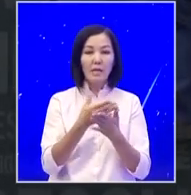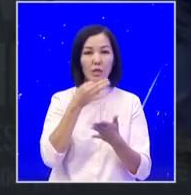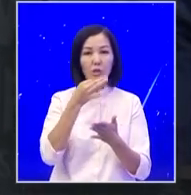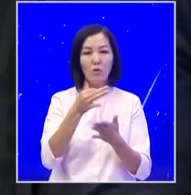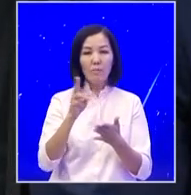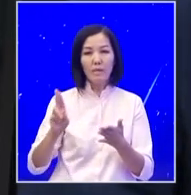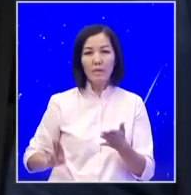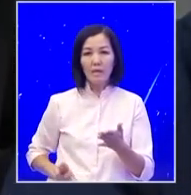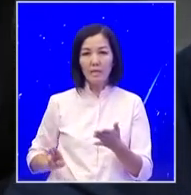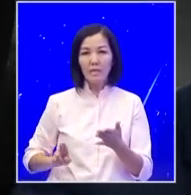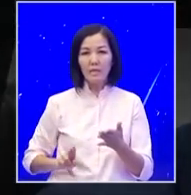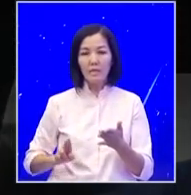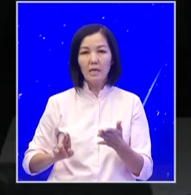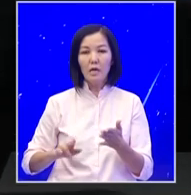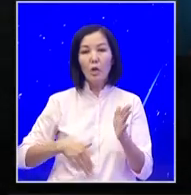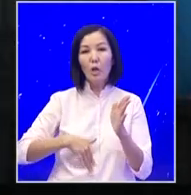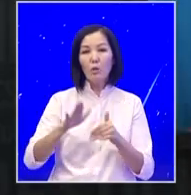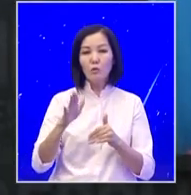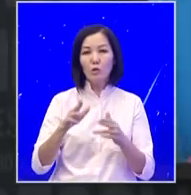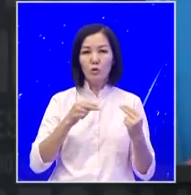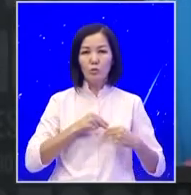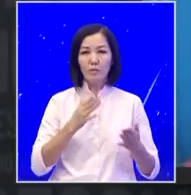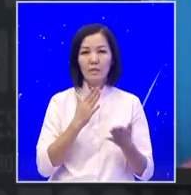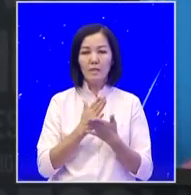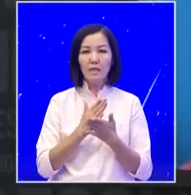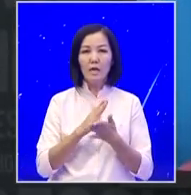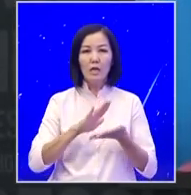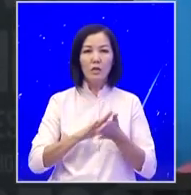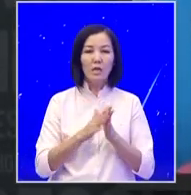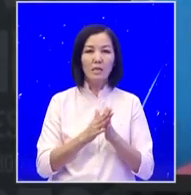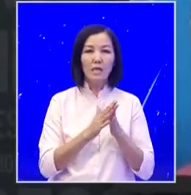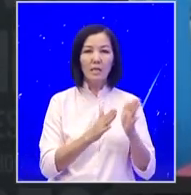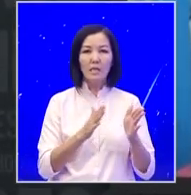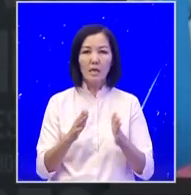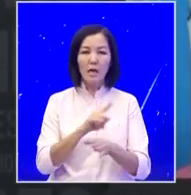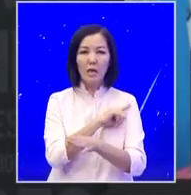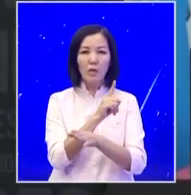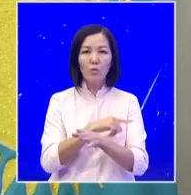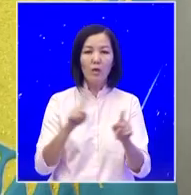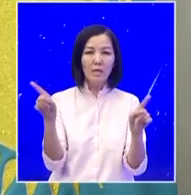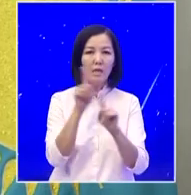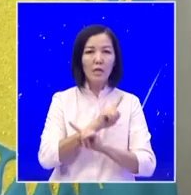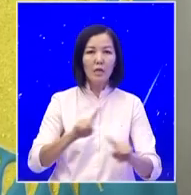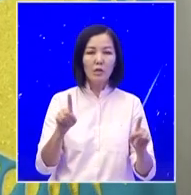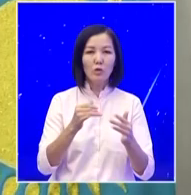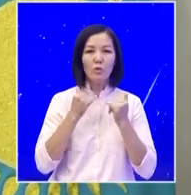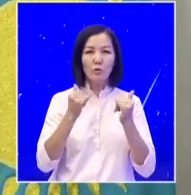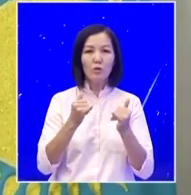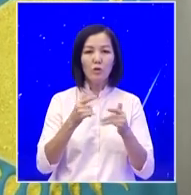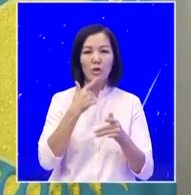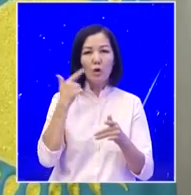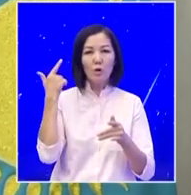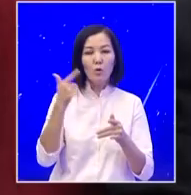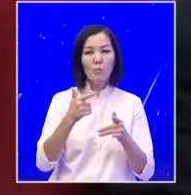басшы ретінде көрсетті. Аймақтағы тұрақты жағдайды нығайтуға қосқан ерекше үлесі үшін өңір басшысы құрмет грамотасын табыстады.